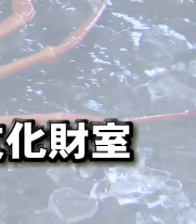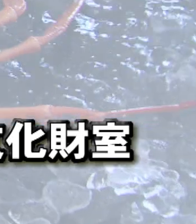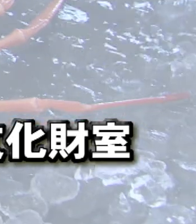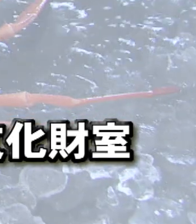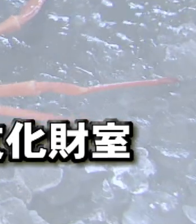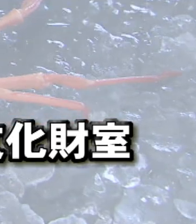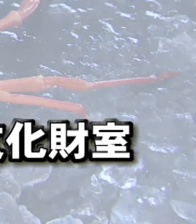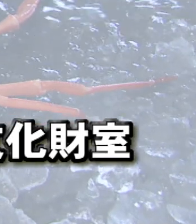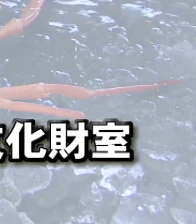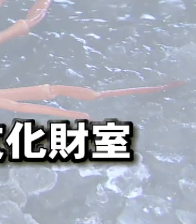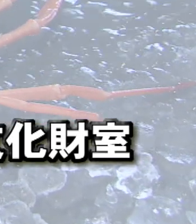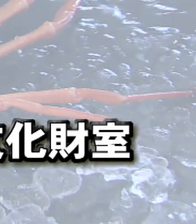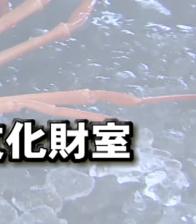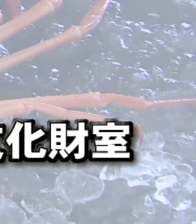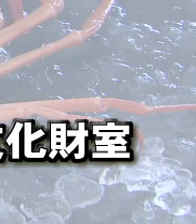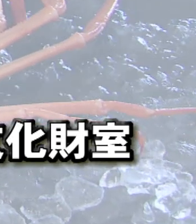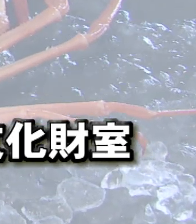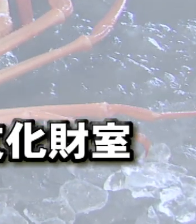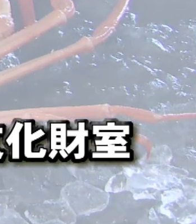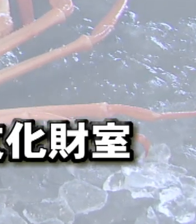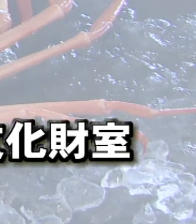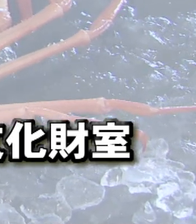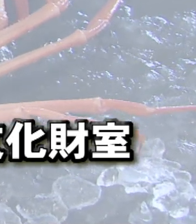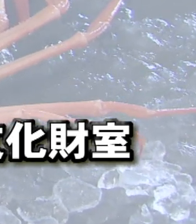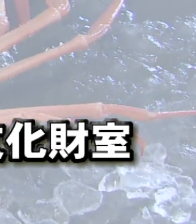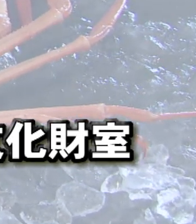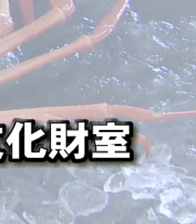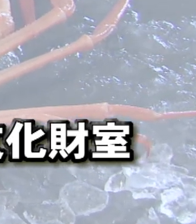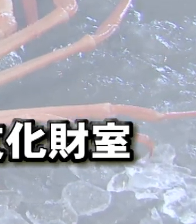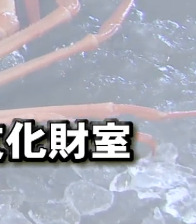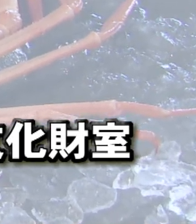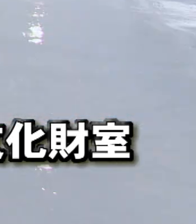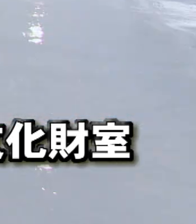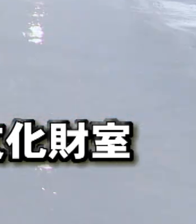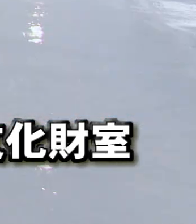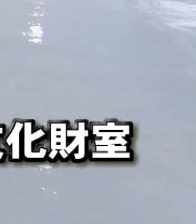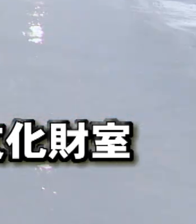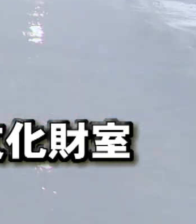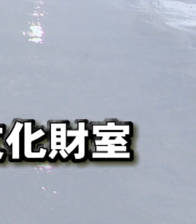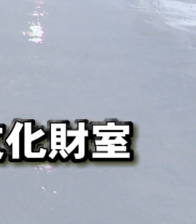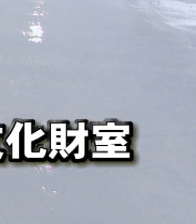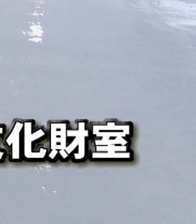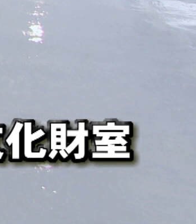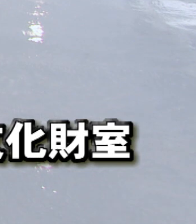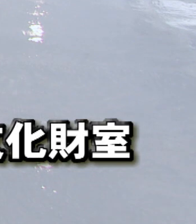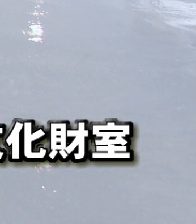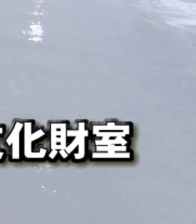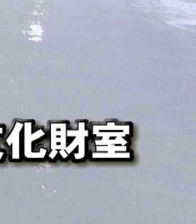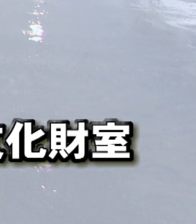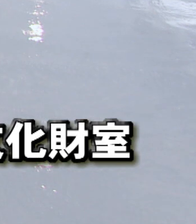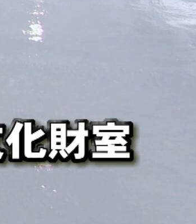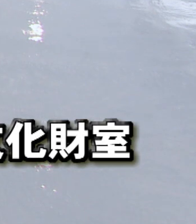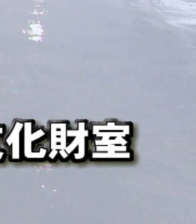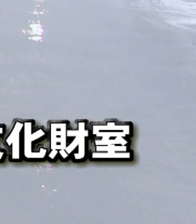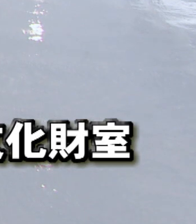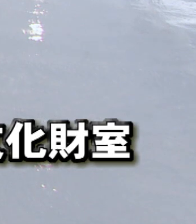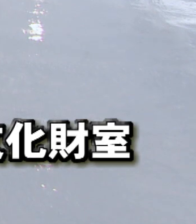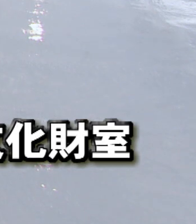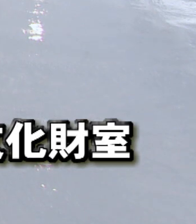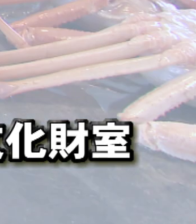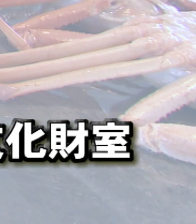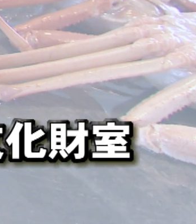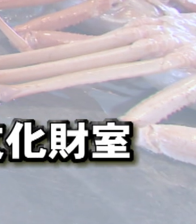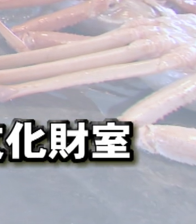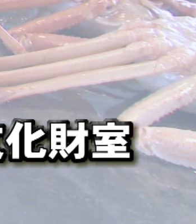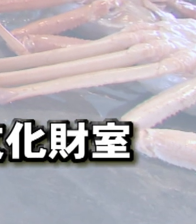県では家庭教育や子育てに関する情報をスマホに届けるサービスを行っています。 LINE